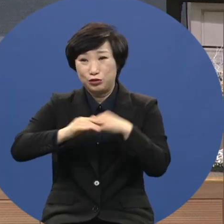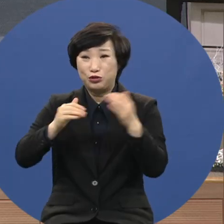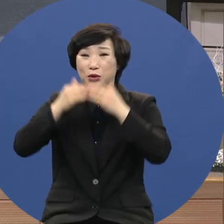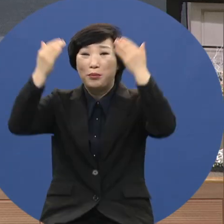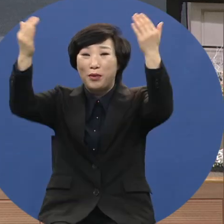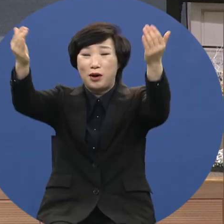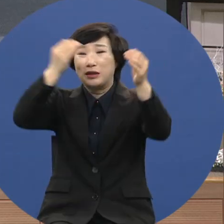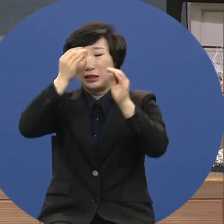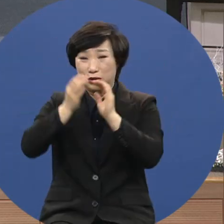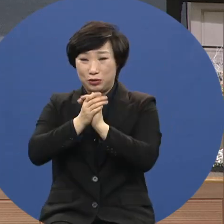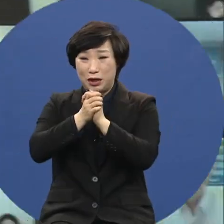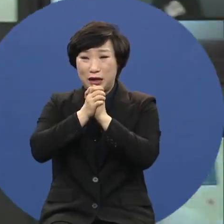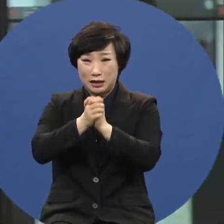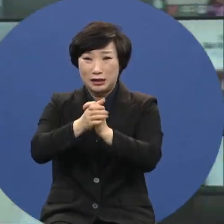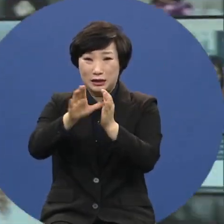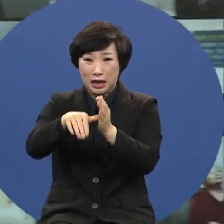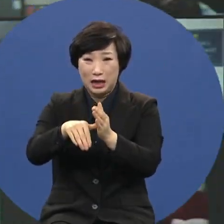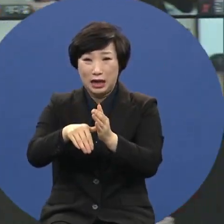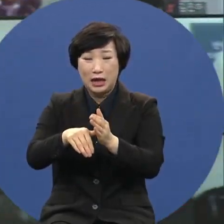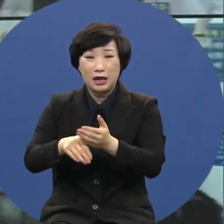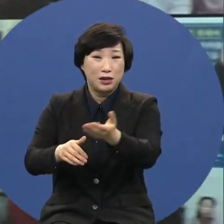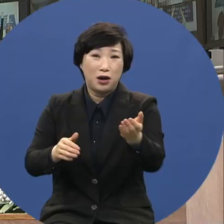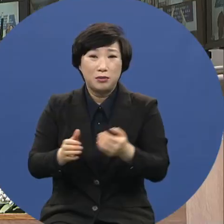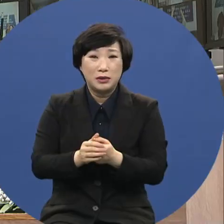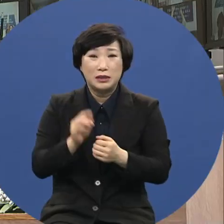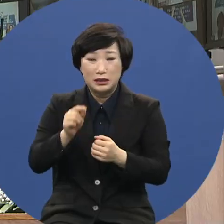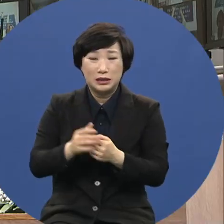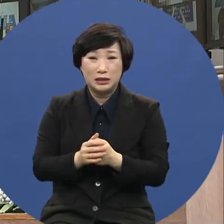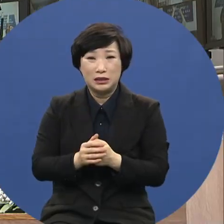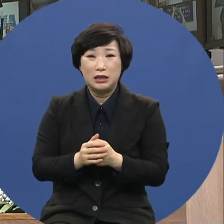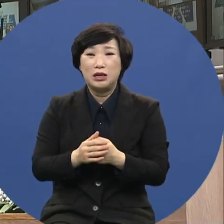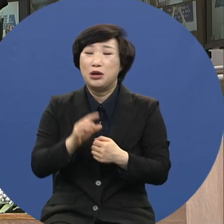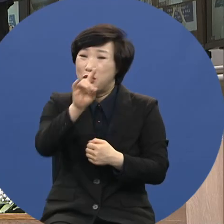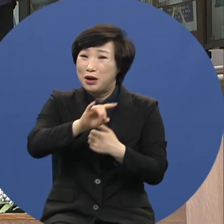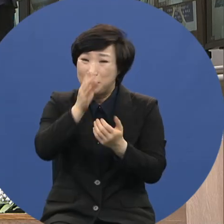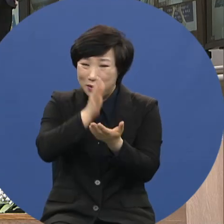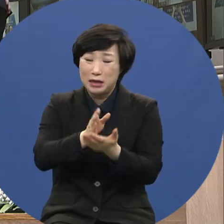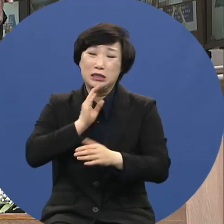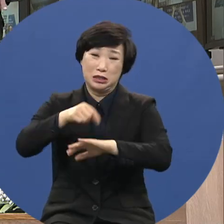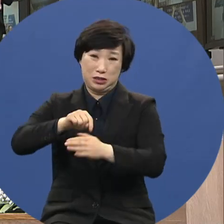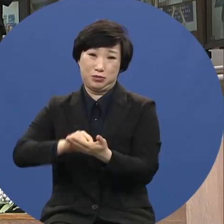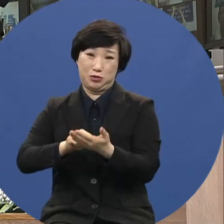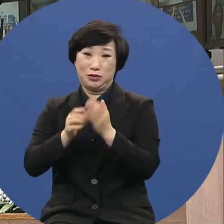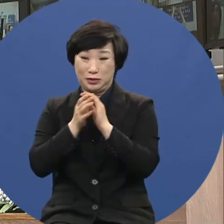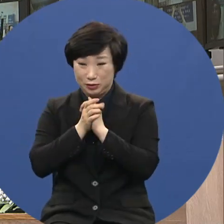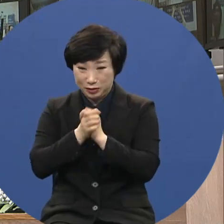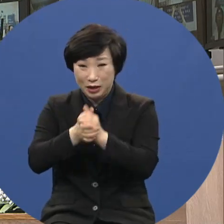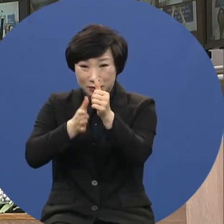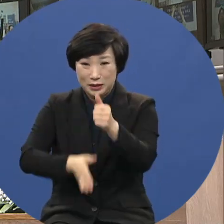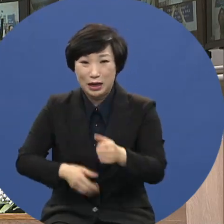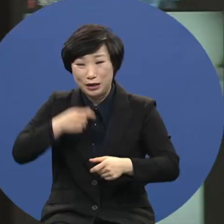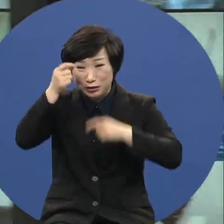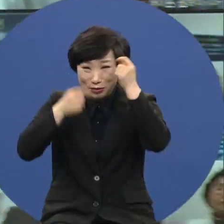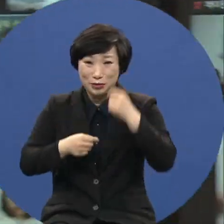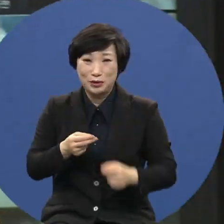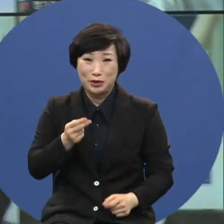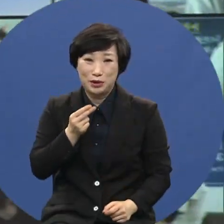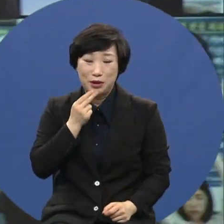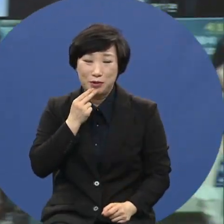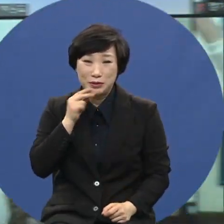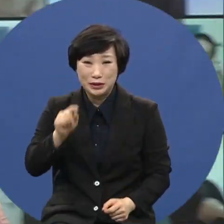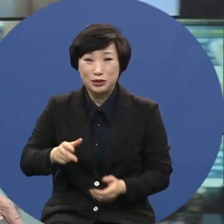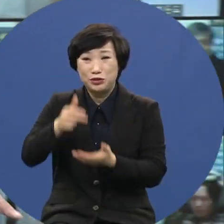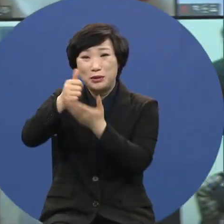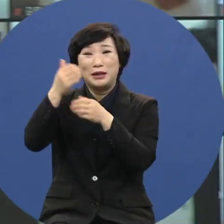번쩍 들고 입으로 믿지 말고 의식하지 말고 진심으로 눈물 없이 이